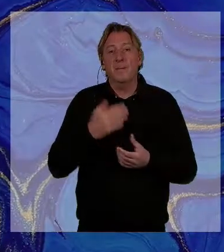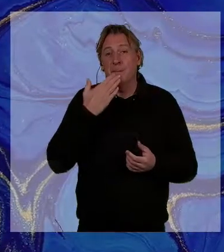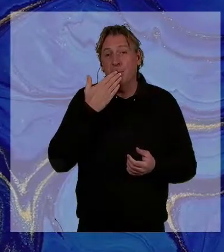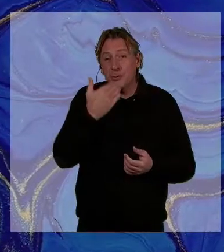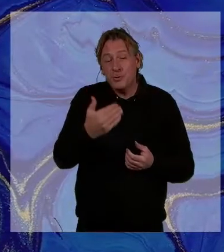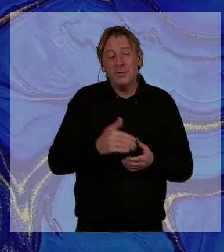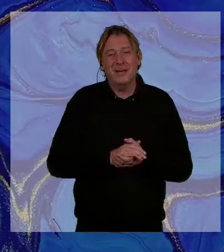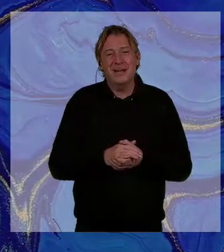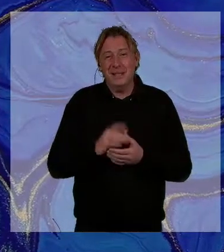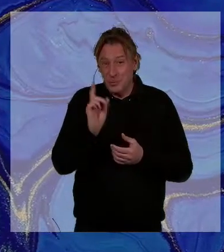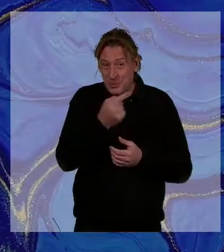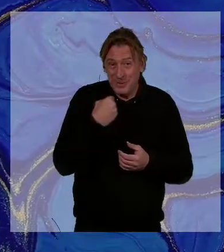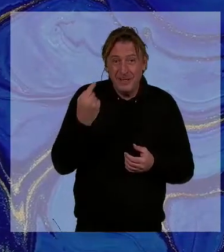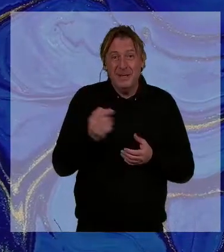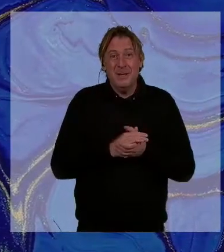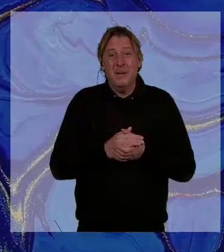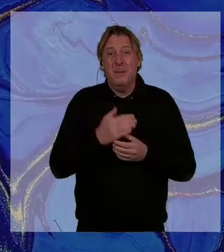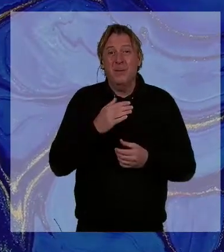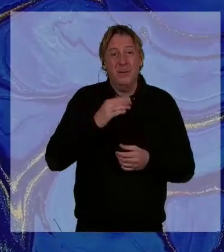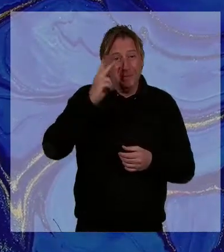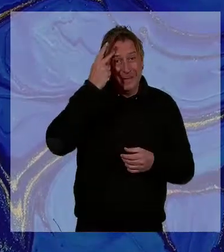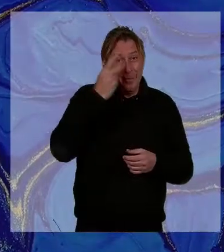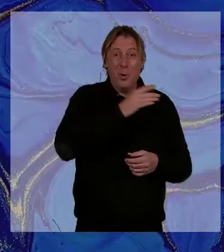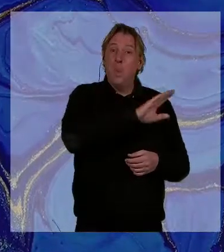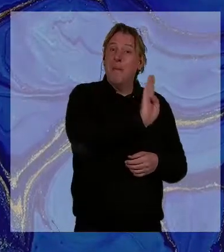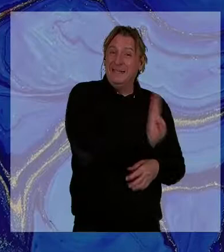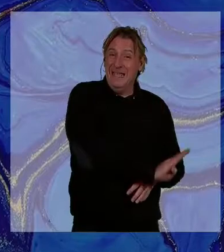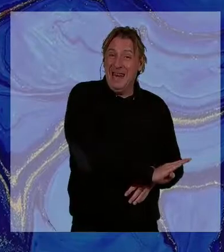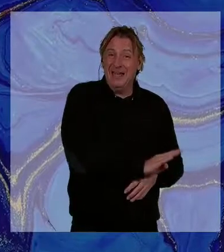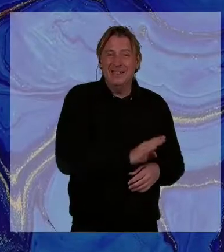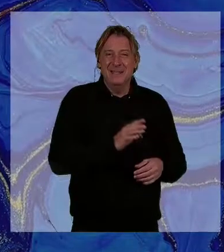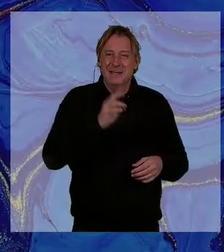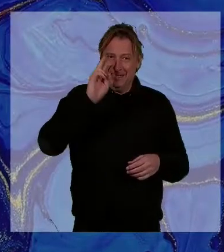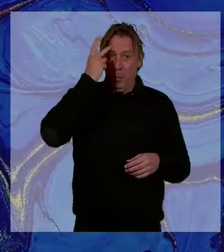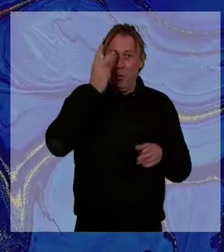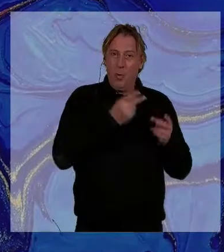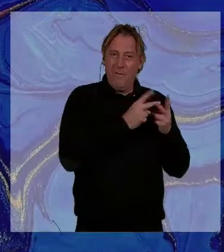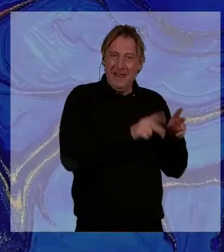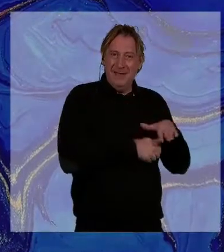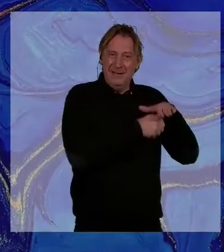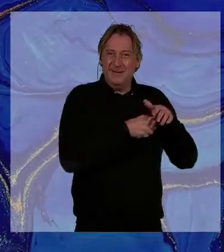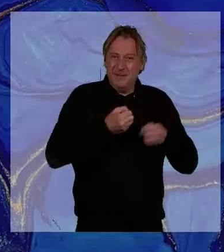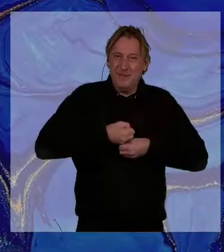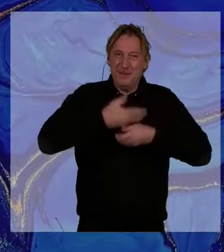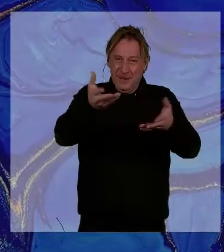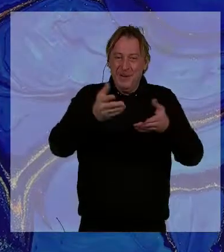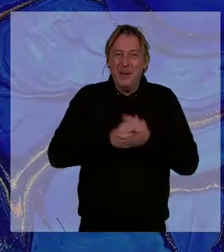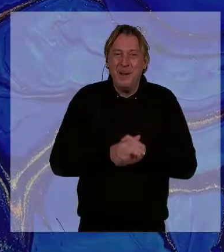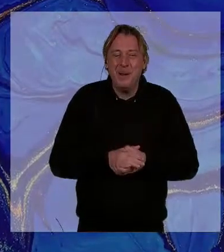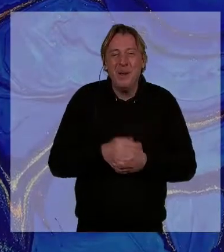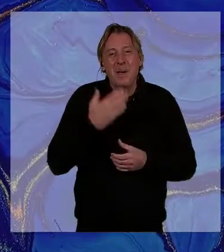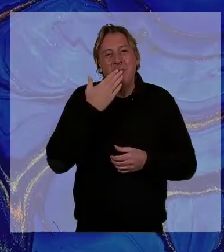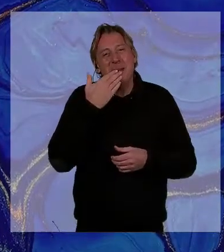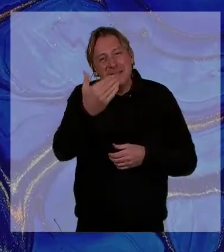Bonjour à tous, bonjour de Sao Paulo au Brésil. J'aimerais remercier la maire de Paris, Anne